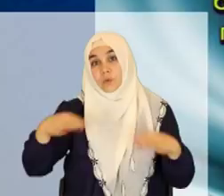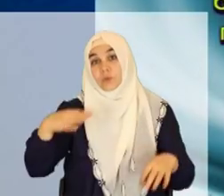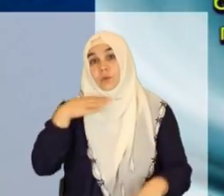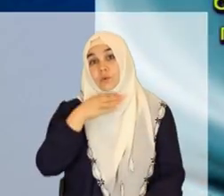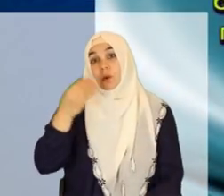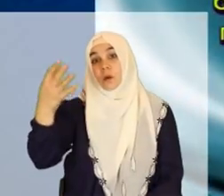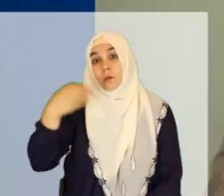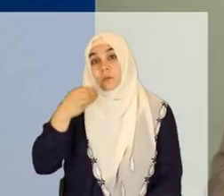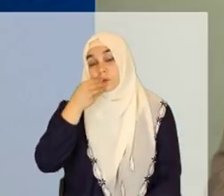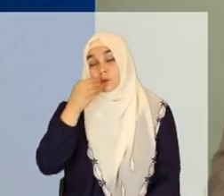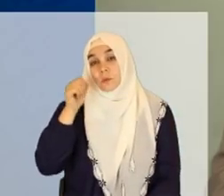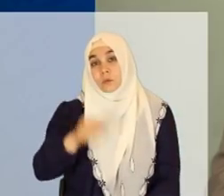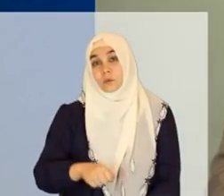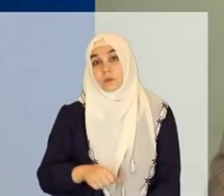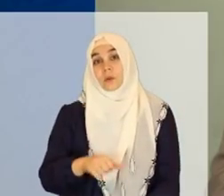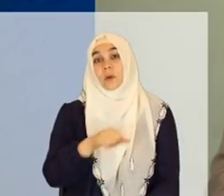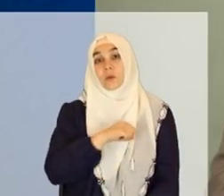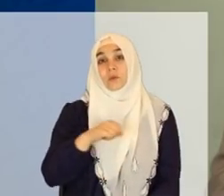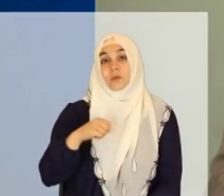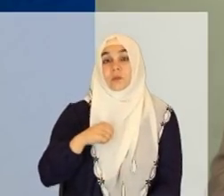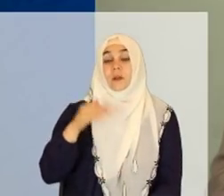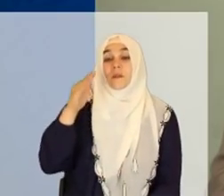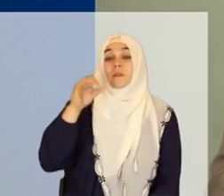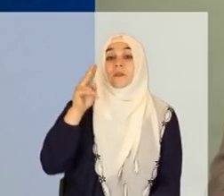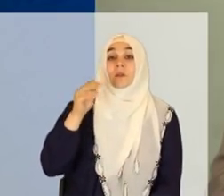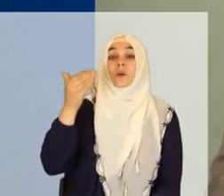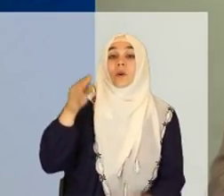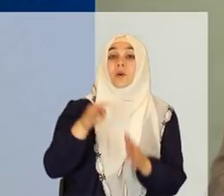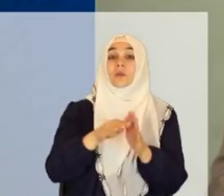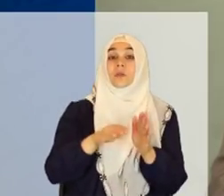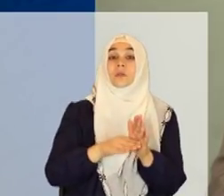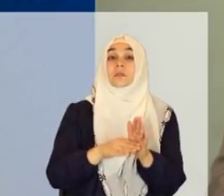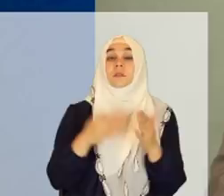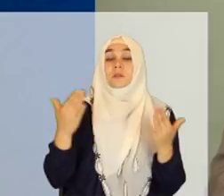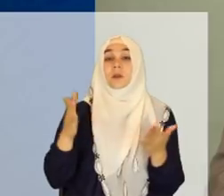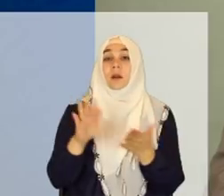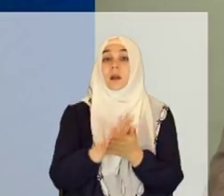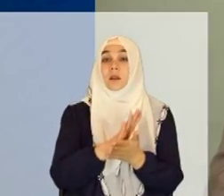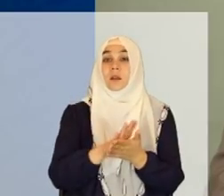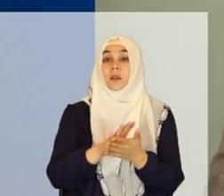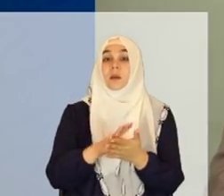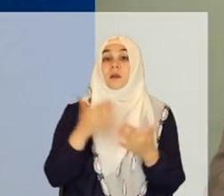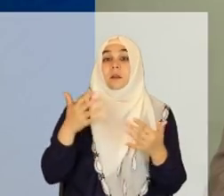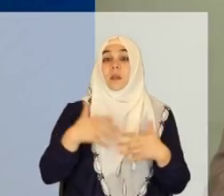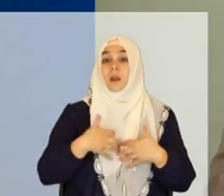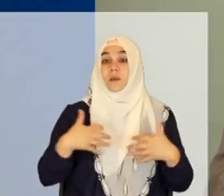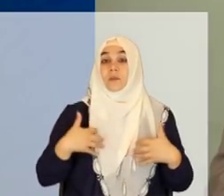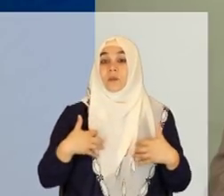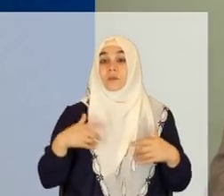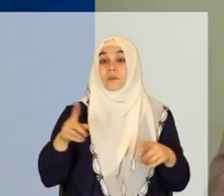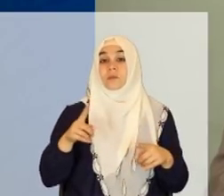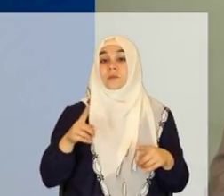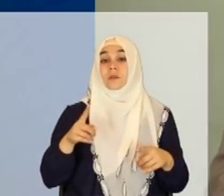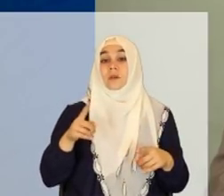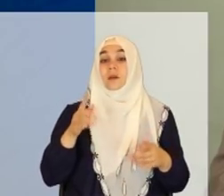go'shtini yesa bo'ladimi? O'zi fiqh qoidasi bo'lsa, bo'yicha halol hayvonlar harom narsani yeb qolsa go'shti